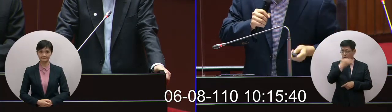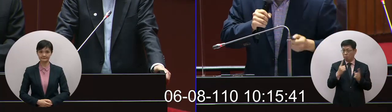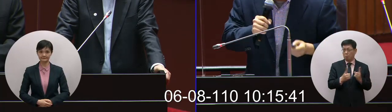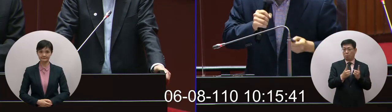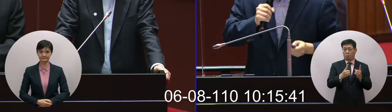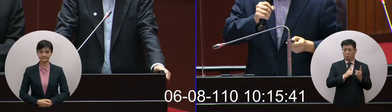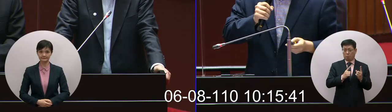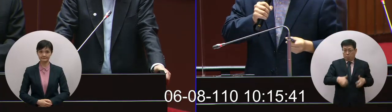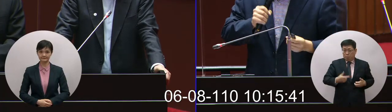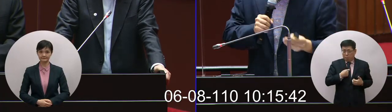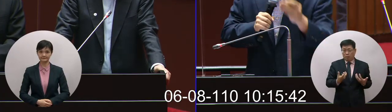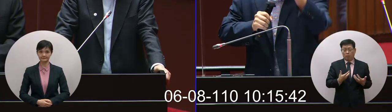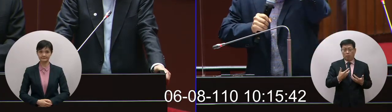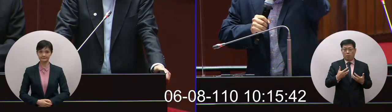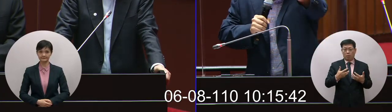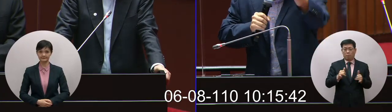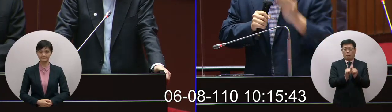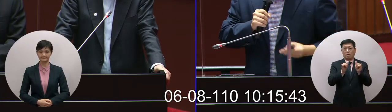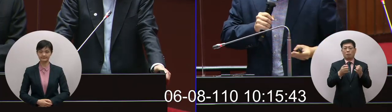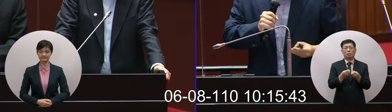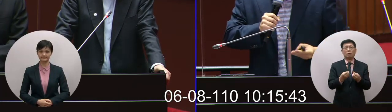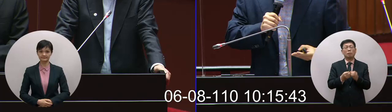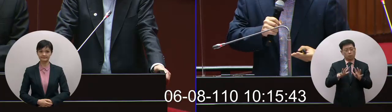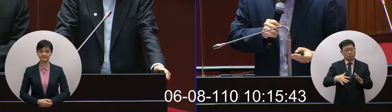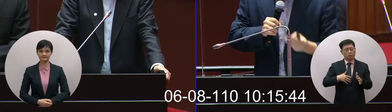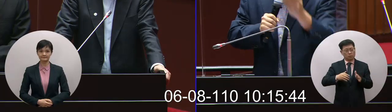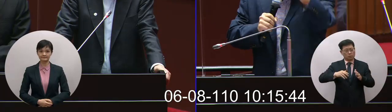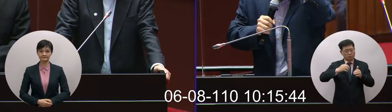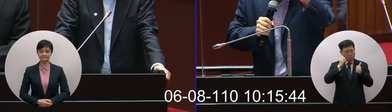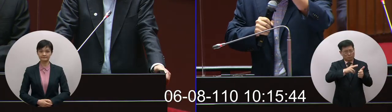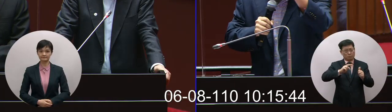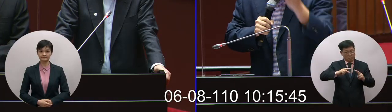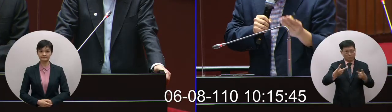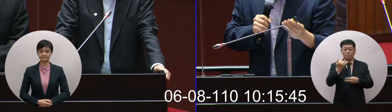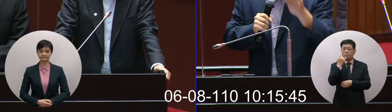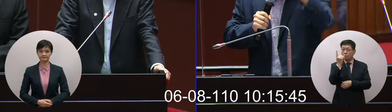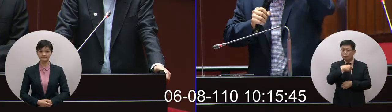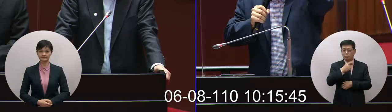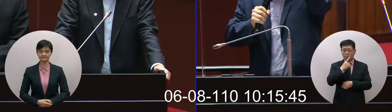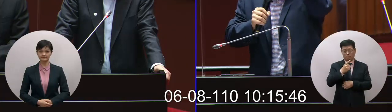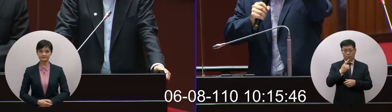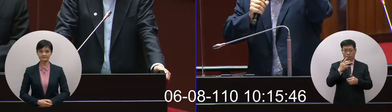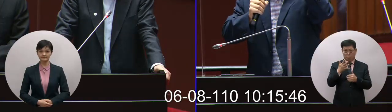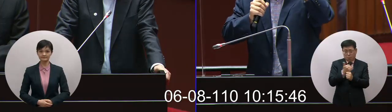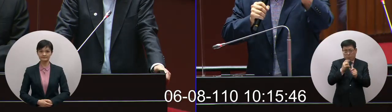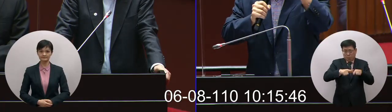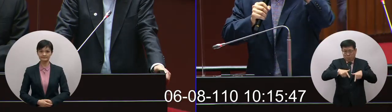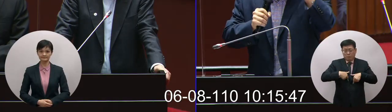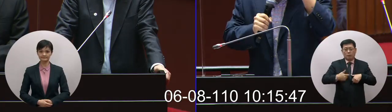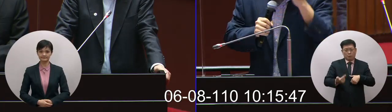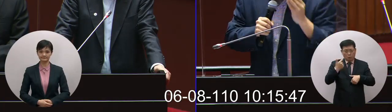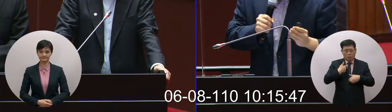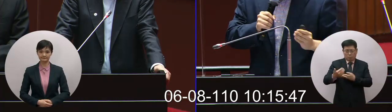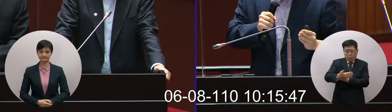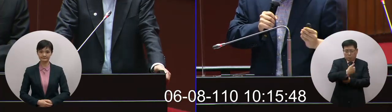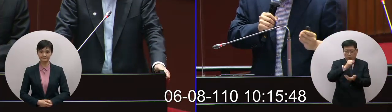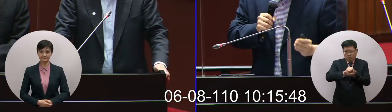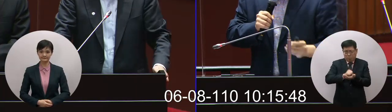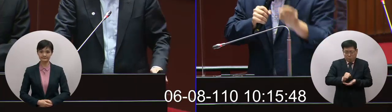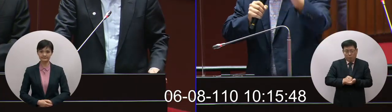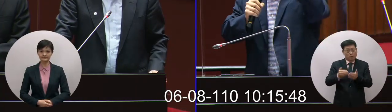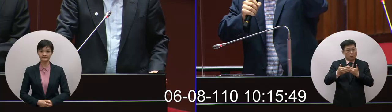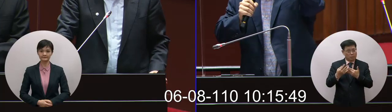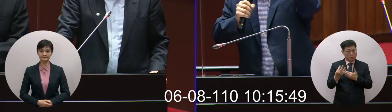也需要使用嘛，所以我就要直接建议啦，哈，新民工指挥中心可以尽速去统整这个量能跟需求，